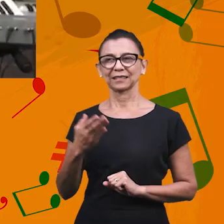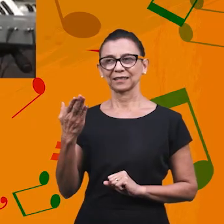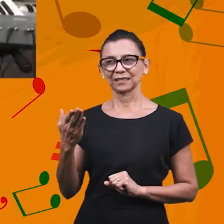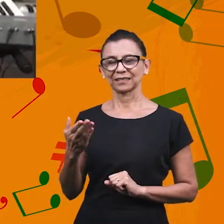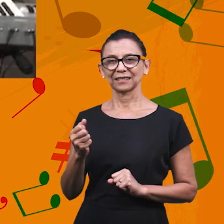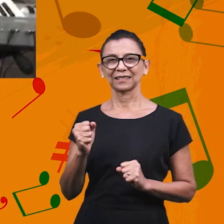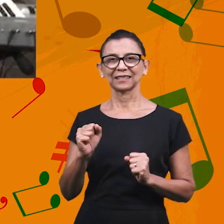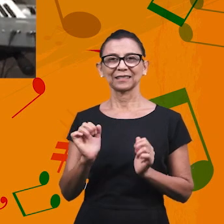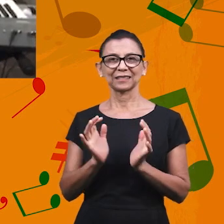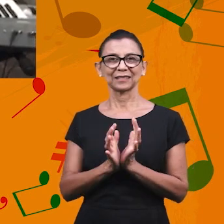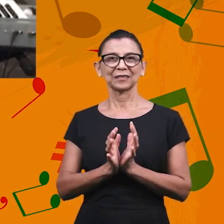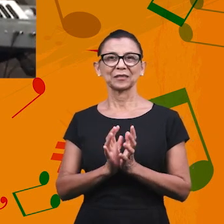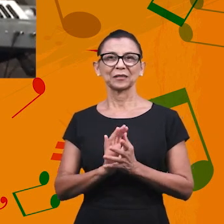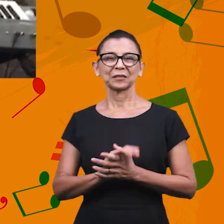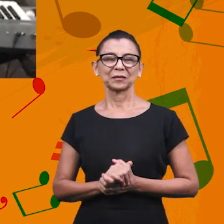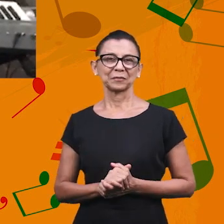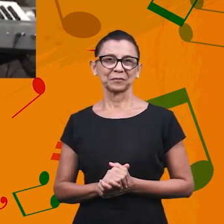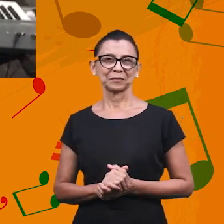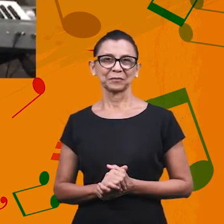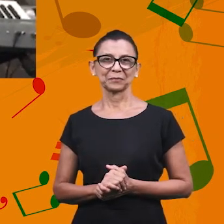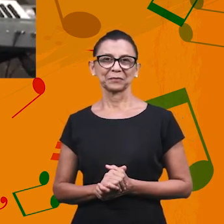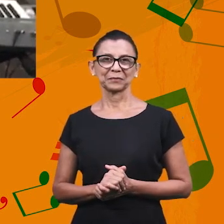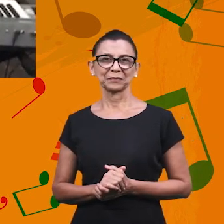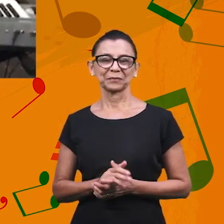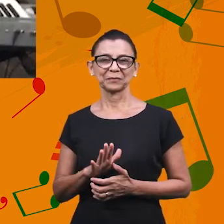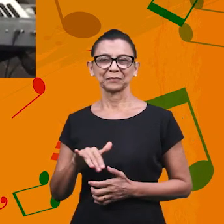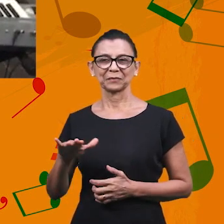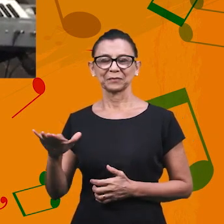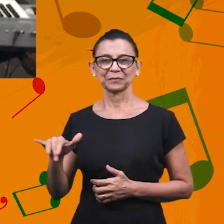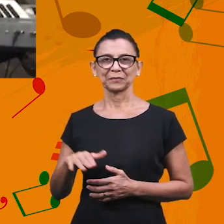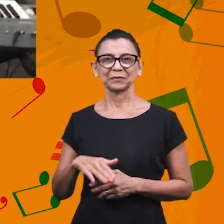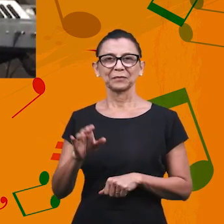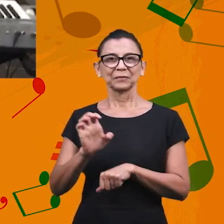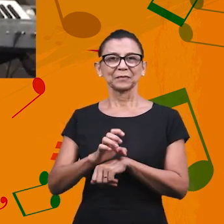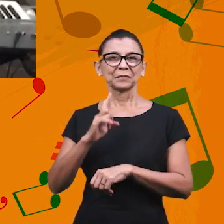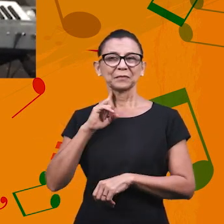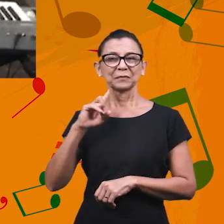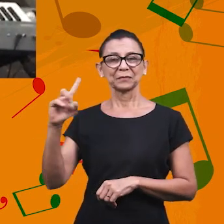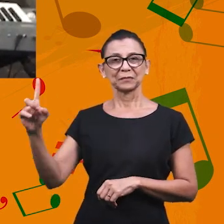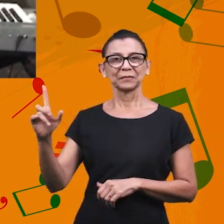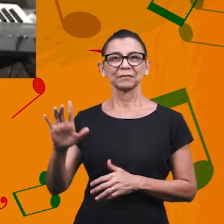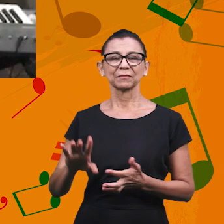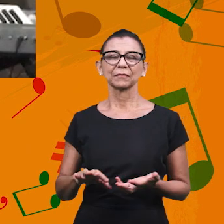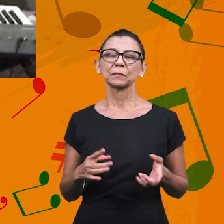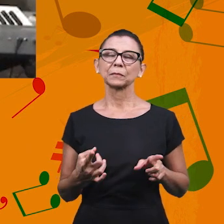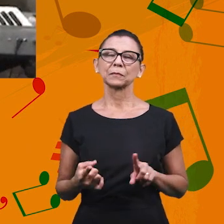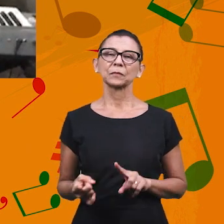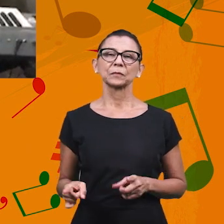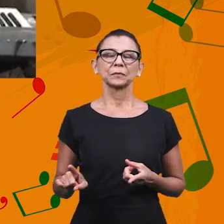participations. Ça, c'est la petite bande de l'église Ituiutaba, Minas Gerais.